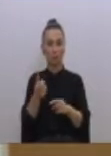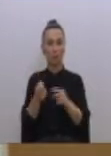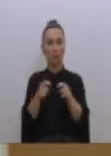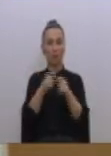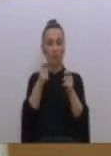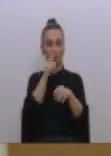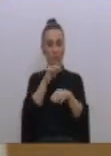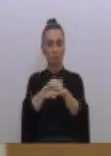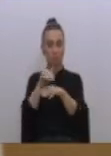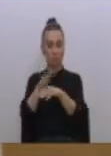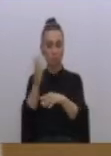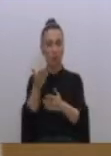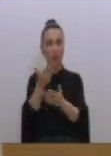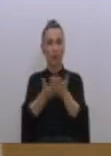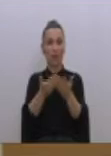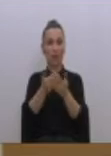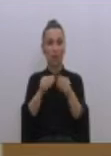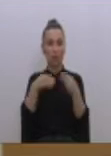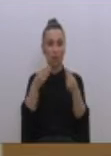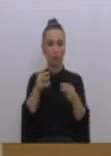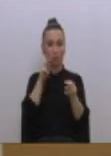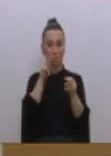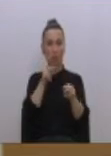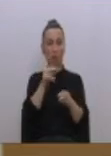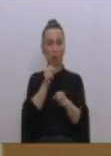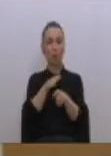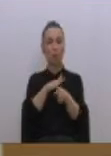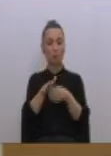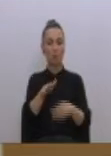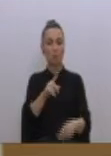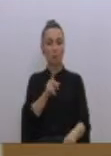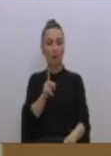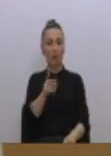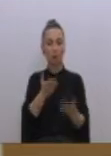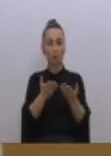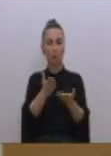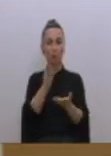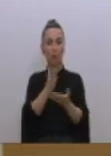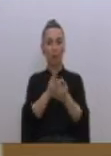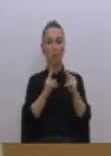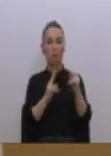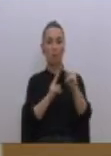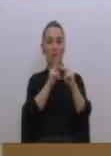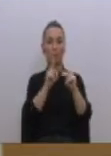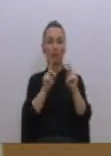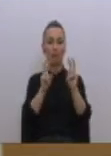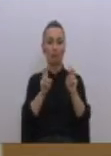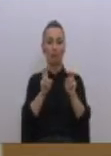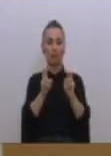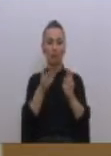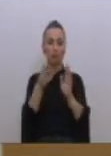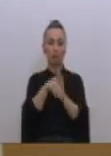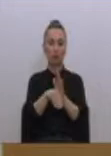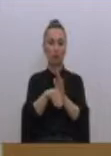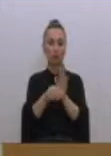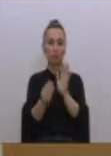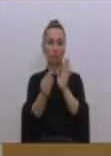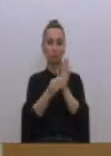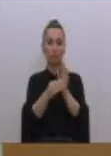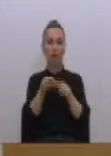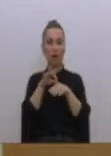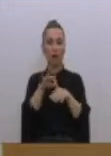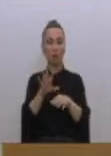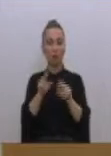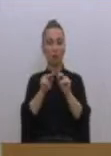dargoebs, shemdeg rekomendatsiebs gascent, monitorings uketebt rogor sruldeba. Tu gak prevencis rame komponentebi chadebuli, tvkat ataribto